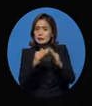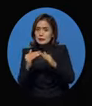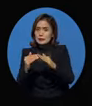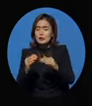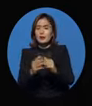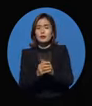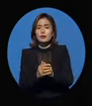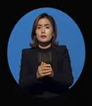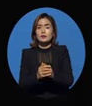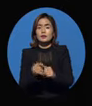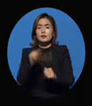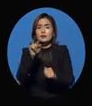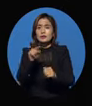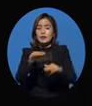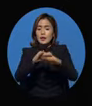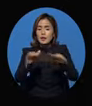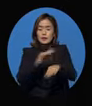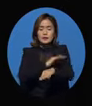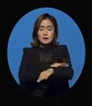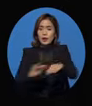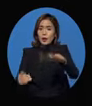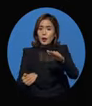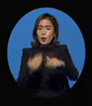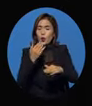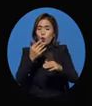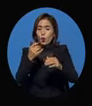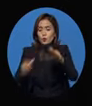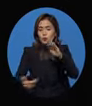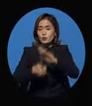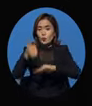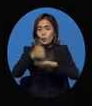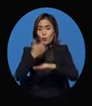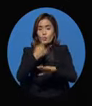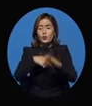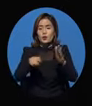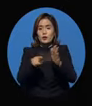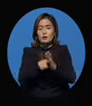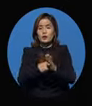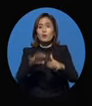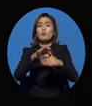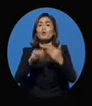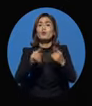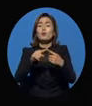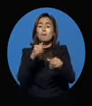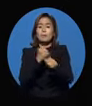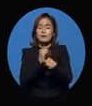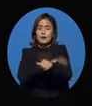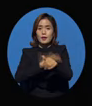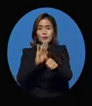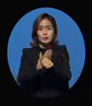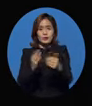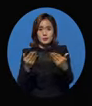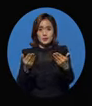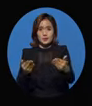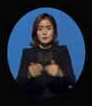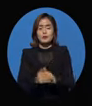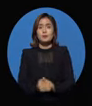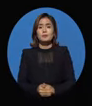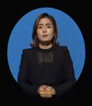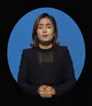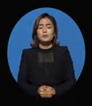확실하게 성공할 수 있도록 총련 길에 누군 아직 프로젝트를 보완해서 뒷받침 해 나가겠습니다